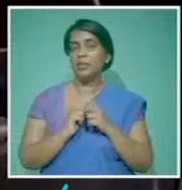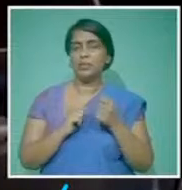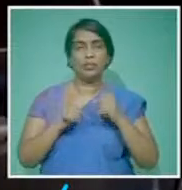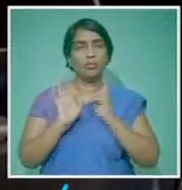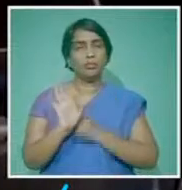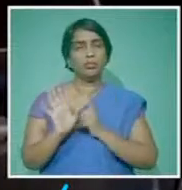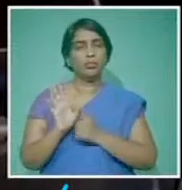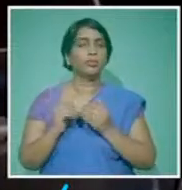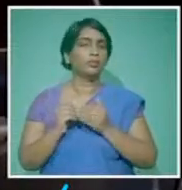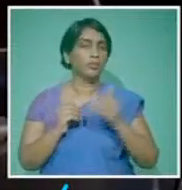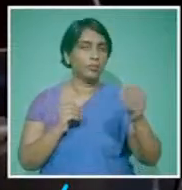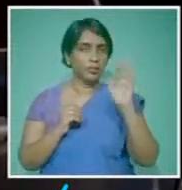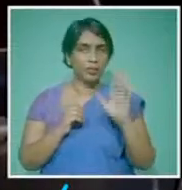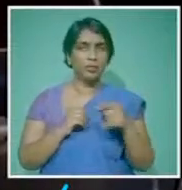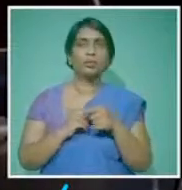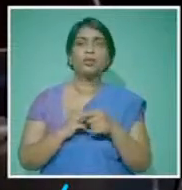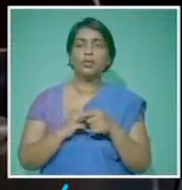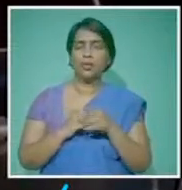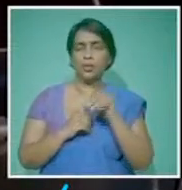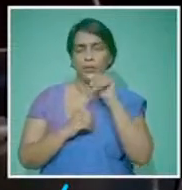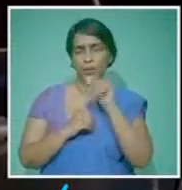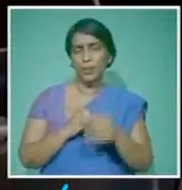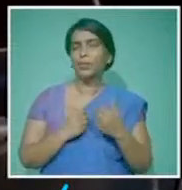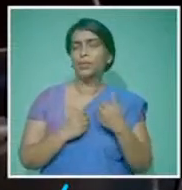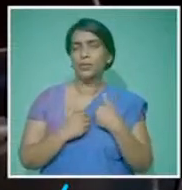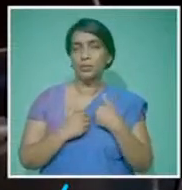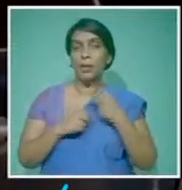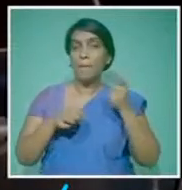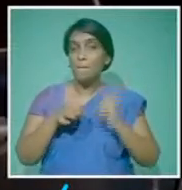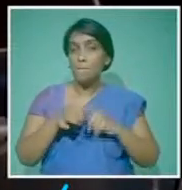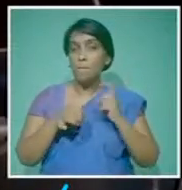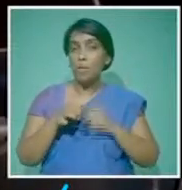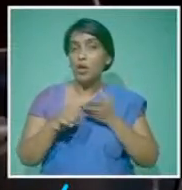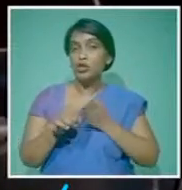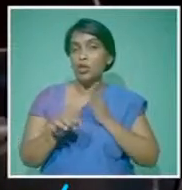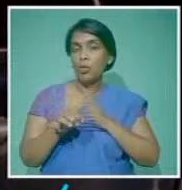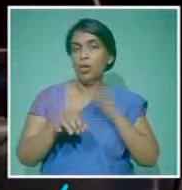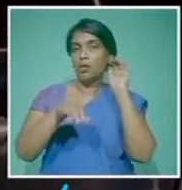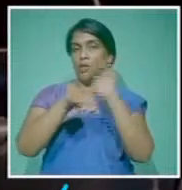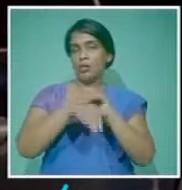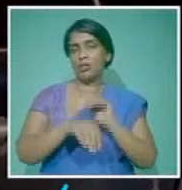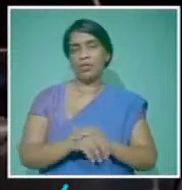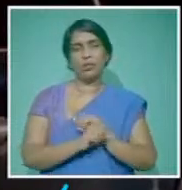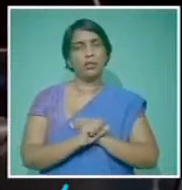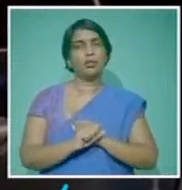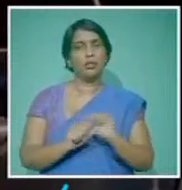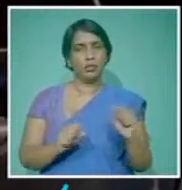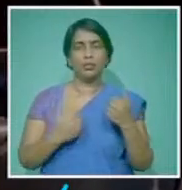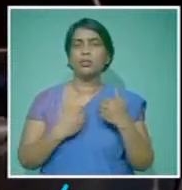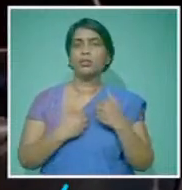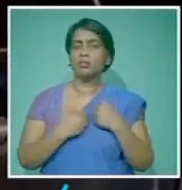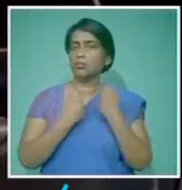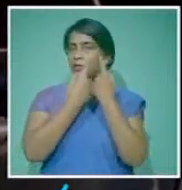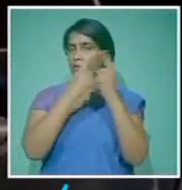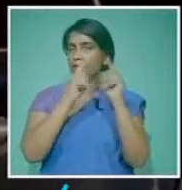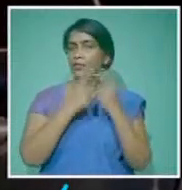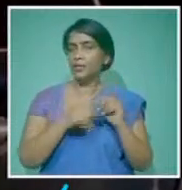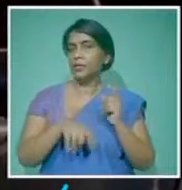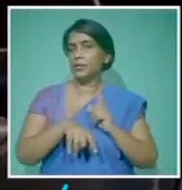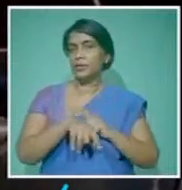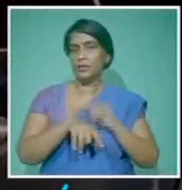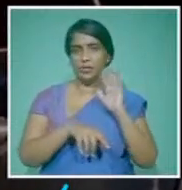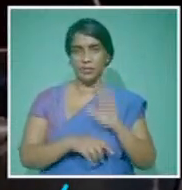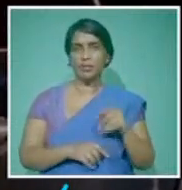අපි මුණ දෙන්නේ කිසි විටකත් අපි ප්‍රශ්න හරියට හඳුනාගෙන නැතිවීමත් අපි විවිධ